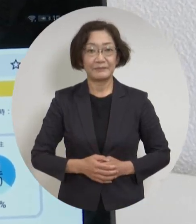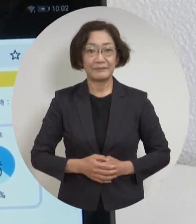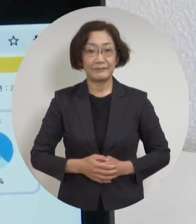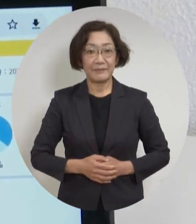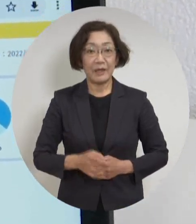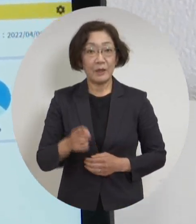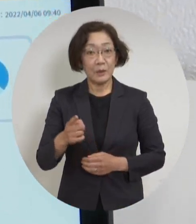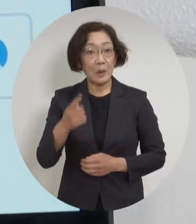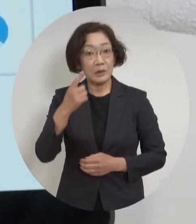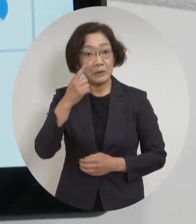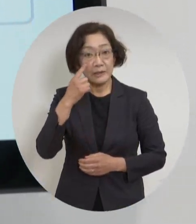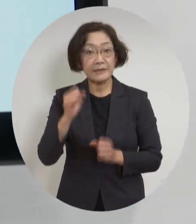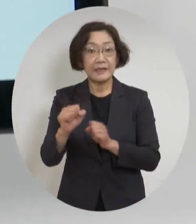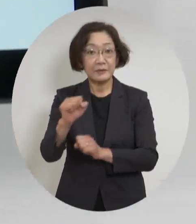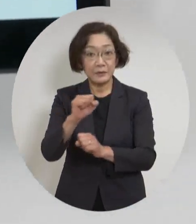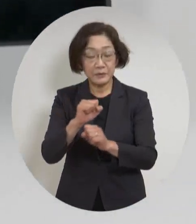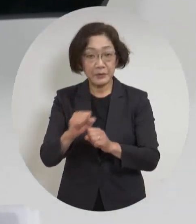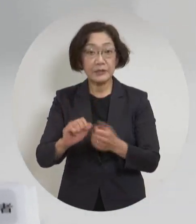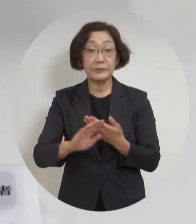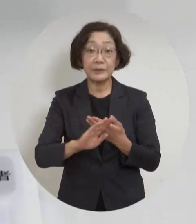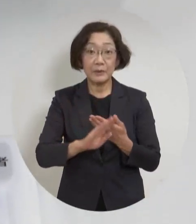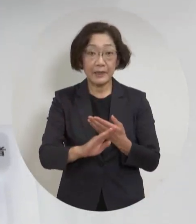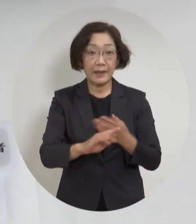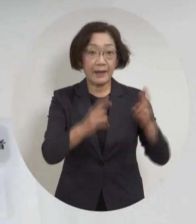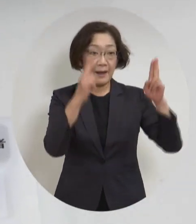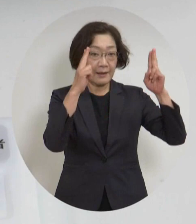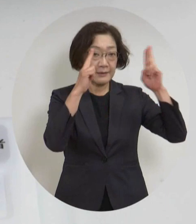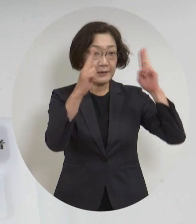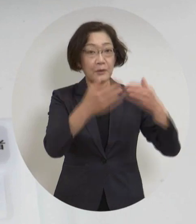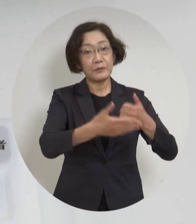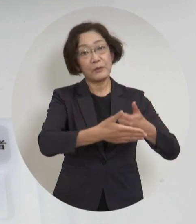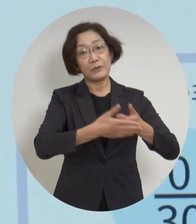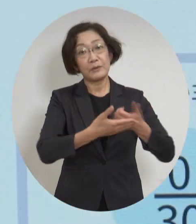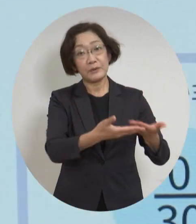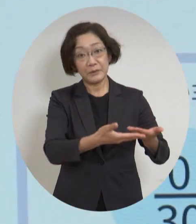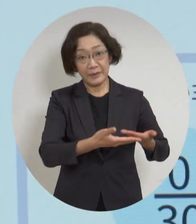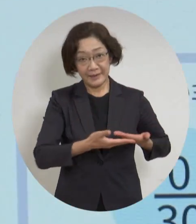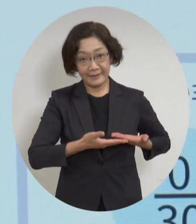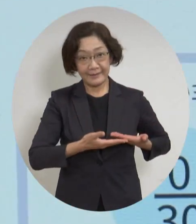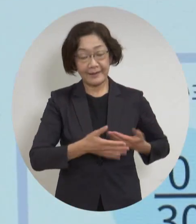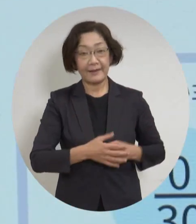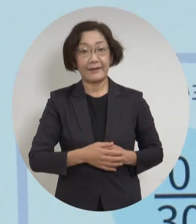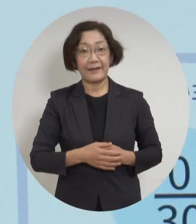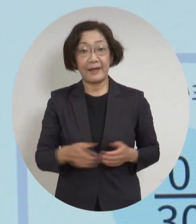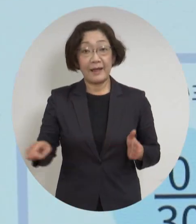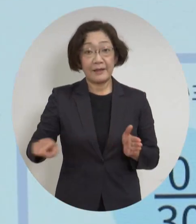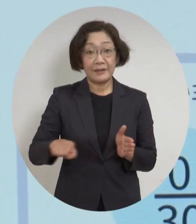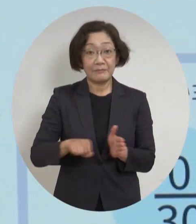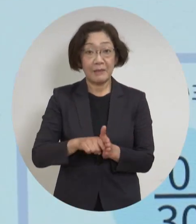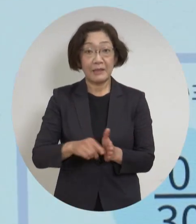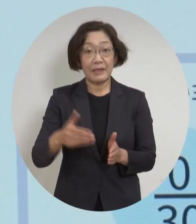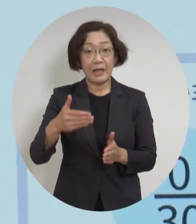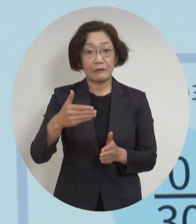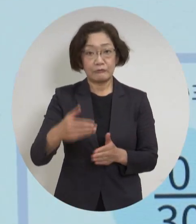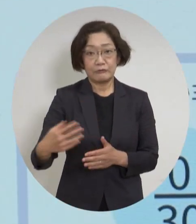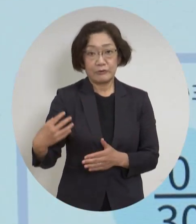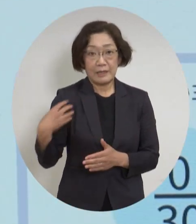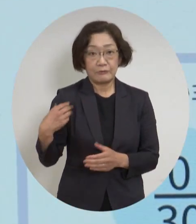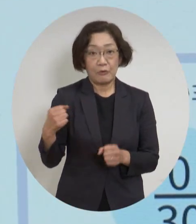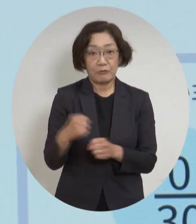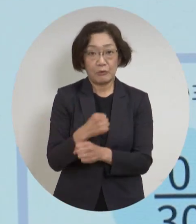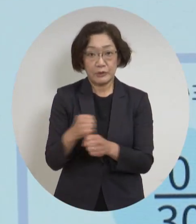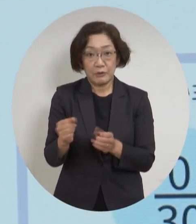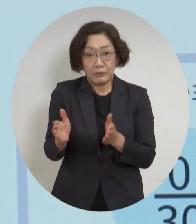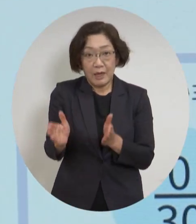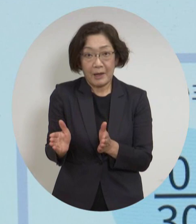こうした実験的な取り組みのほか、民間企業などの協力のもと、これまで区が担ってきた事業も取り組